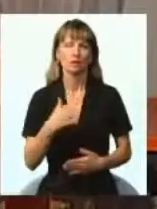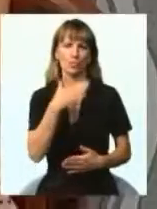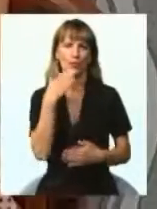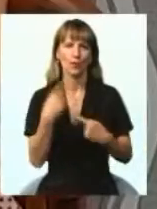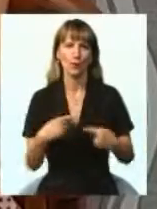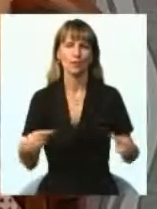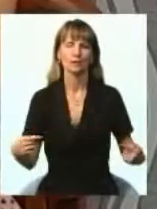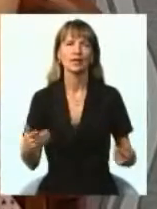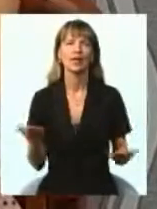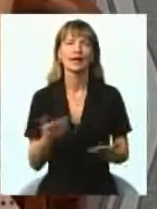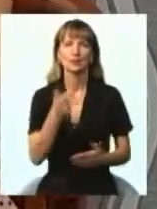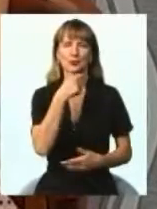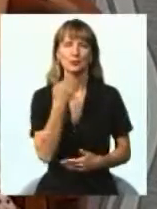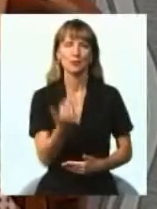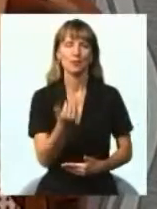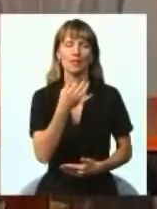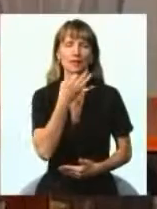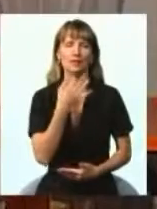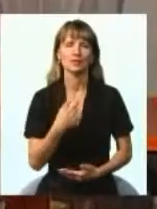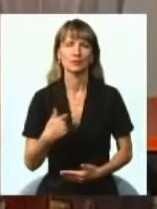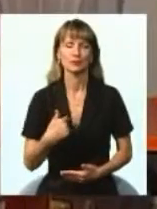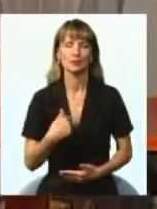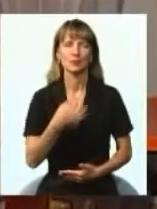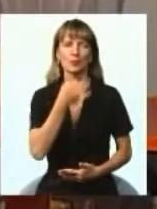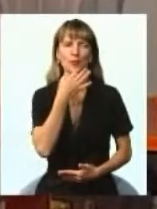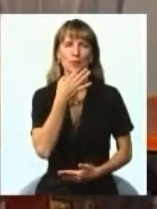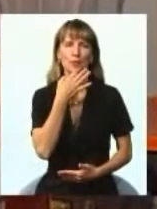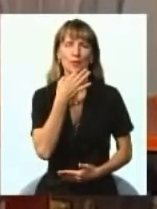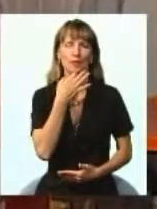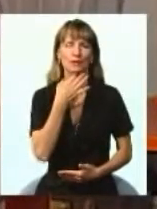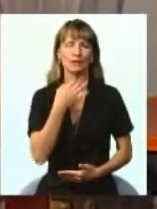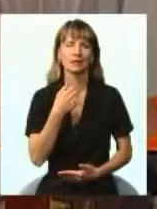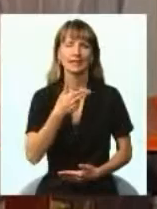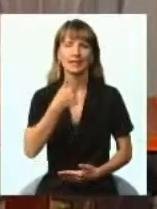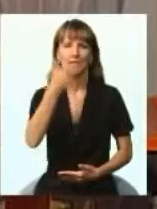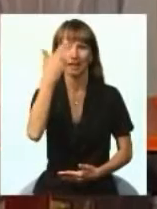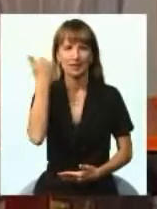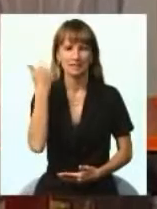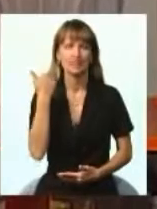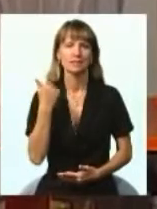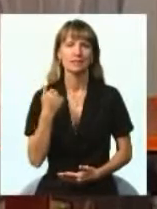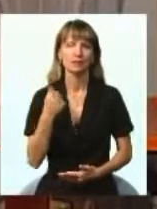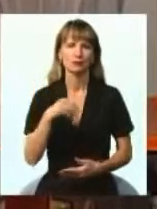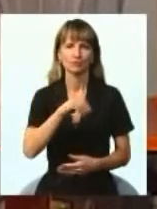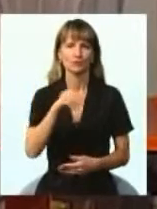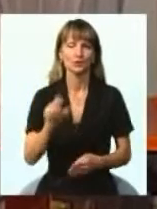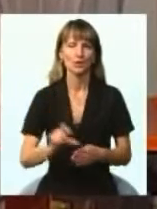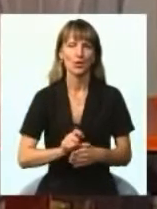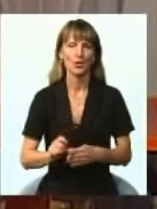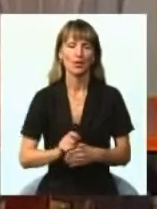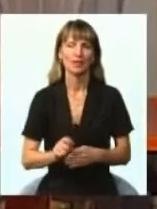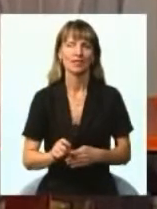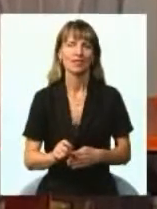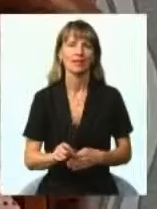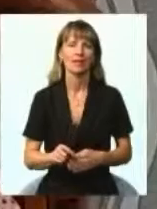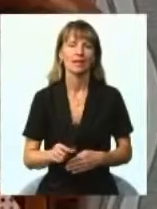яких. Яке морозиво тобі подобається? Мені подобається італійське, посипане шоколадом. От мені,